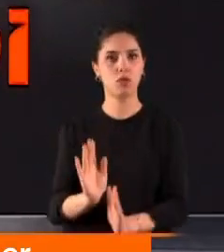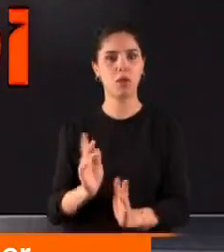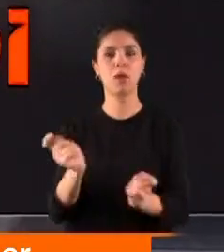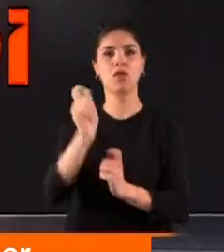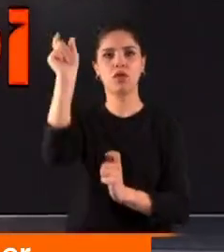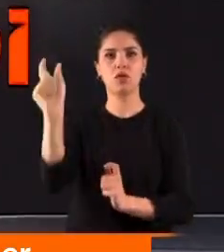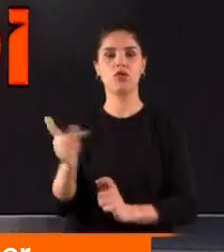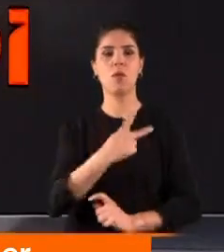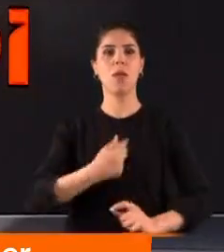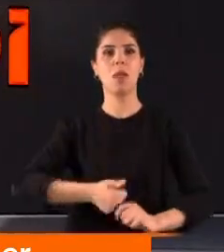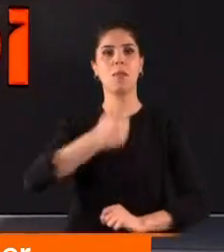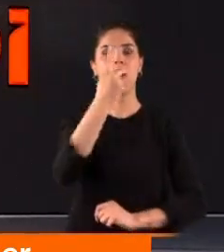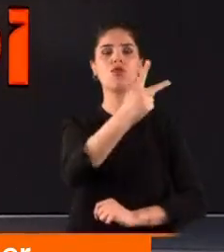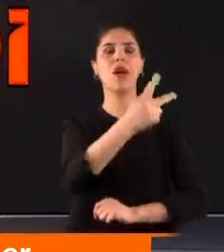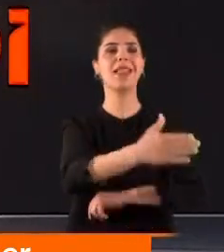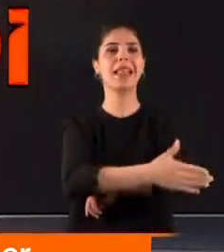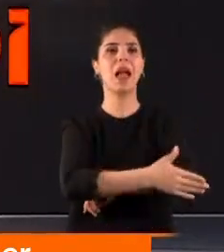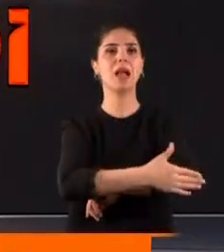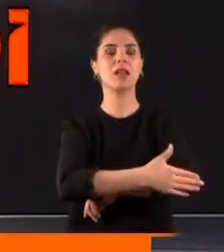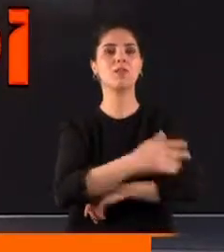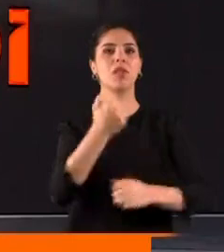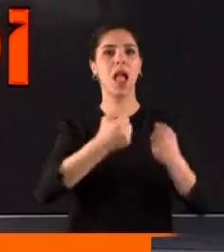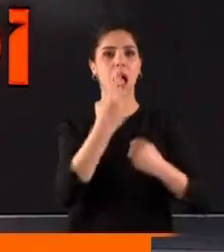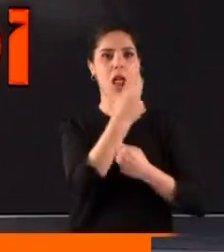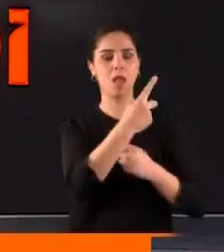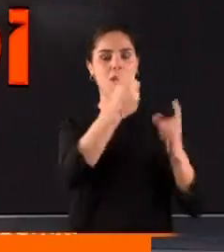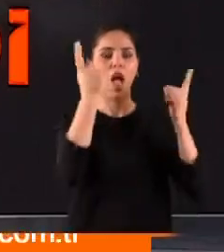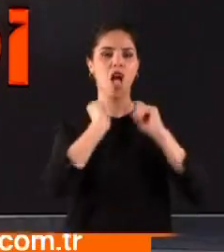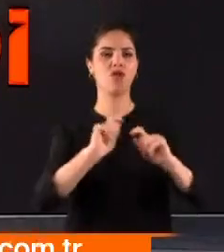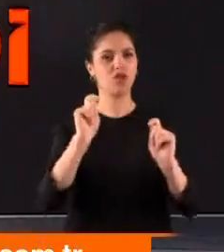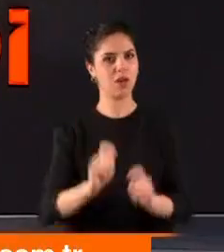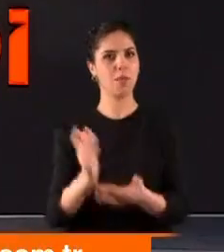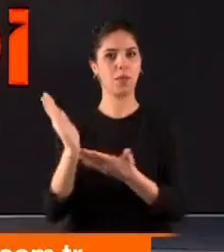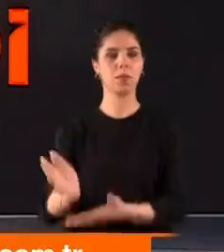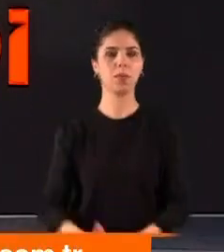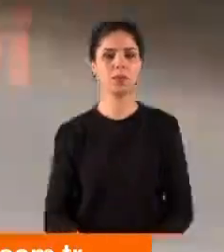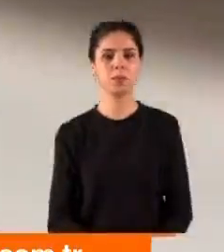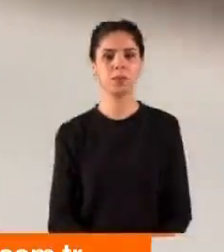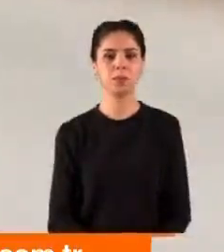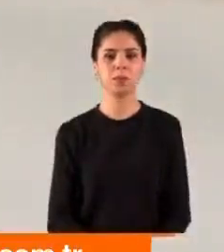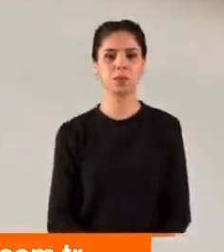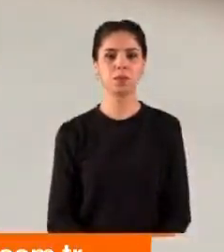İşçi de belediye başkan yardımcısının makam aracını haczettirdi.